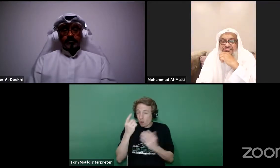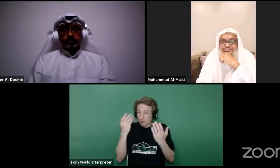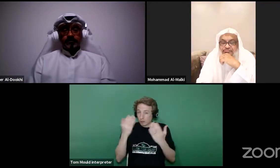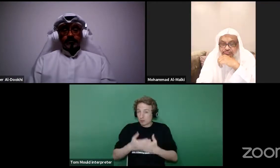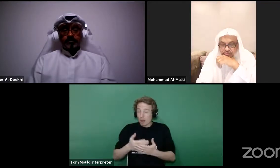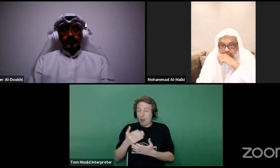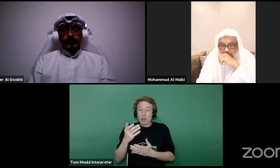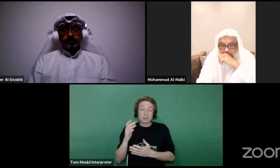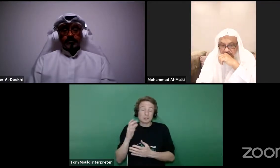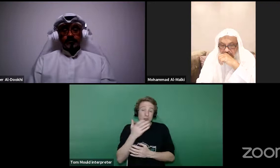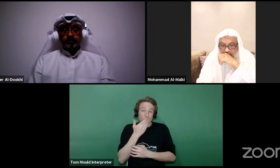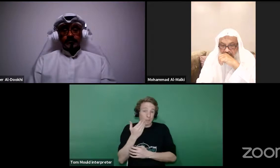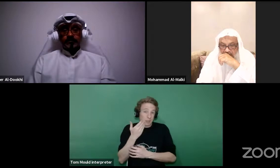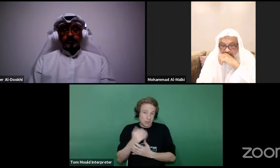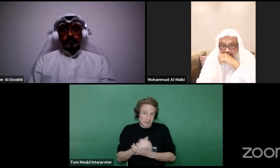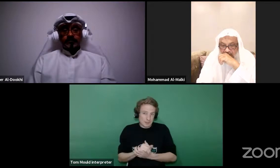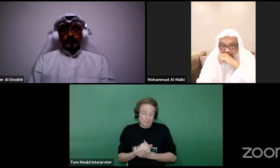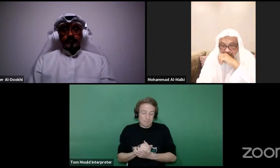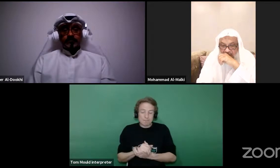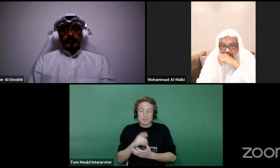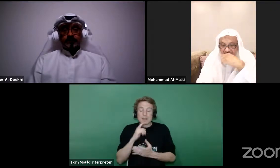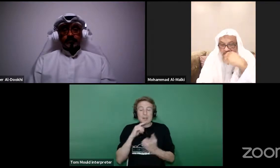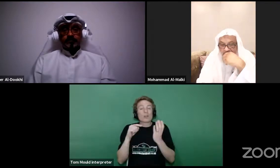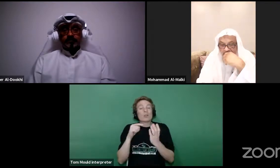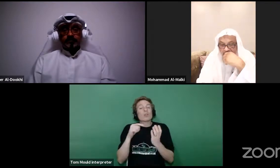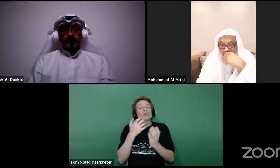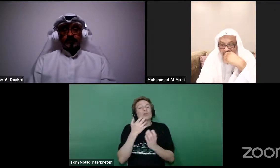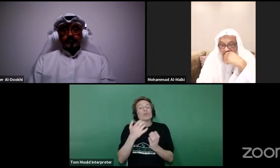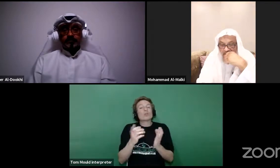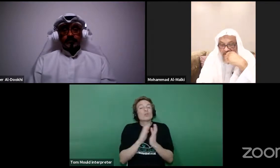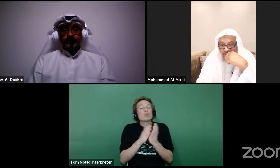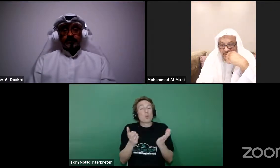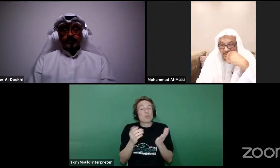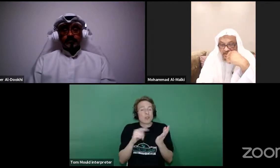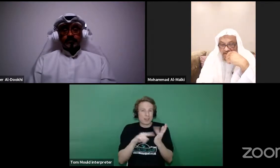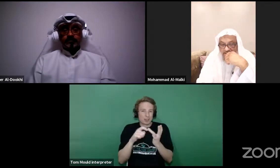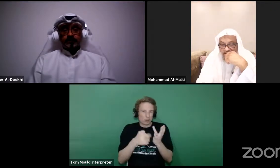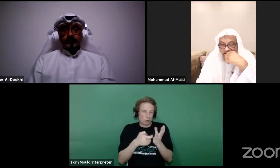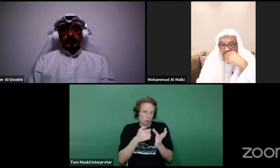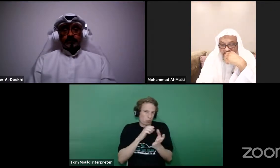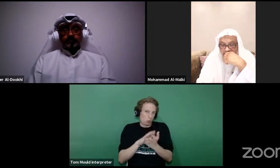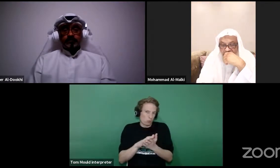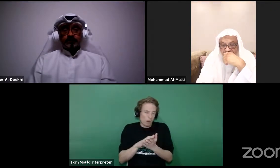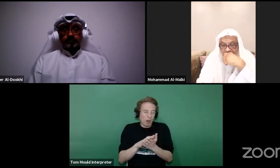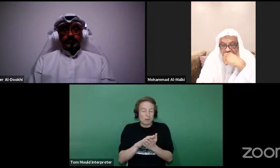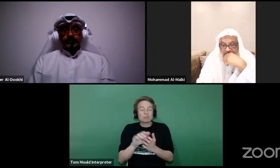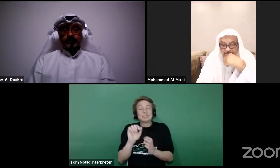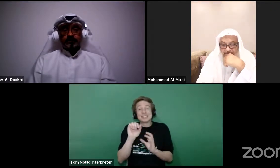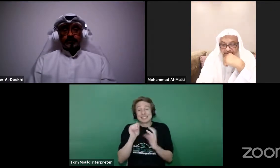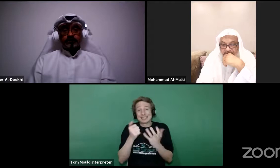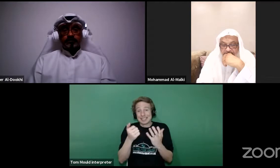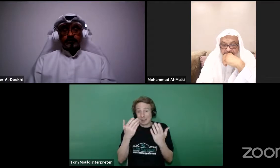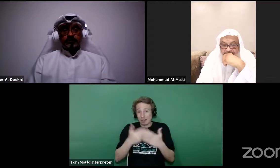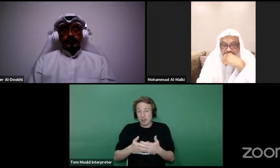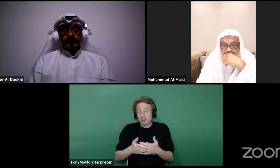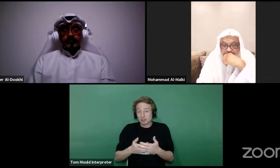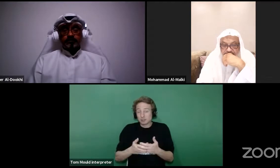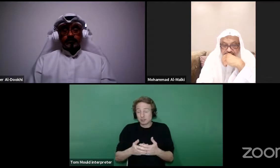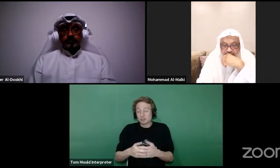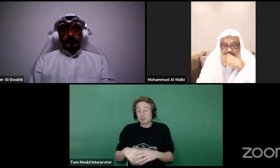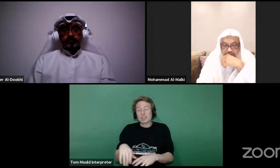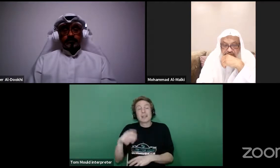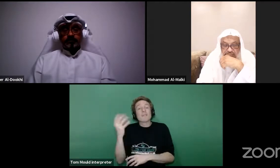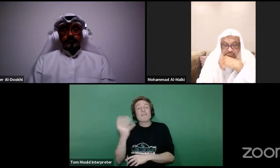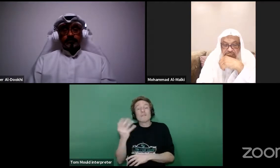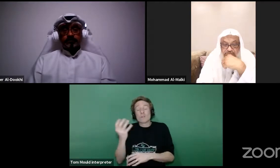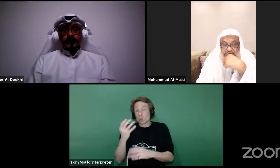on the 6th night of Ramadan. The Gospel was revealed on the 13th night of Ramadan, and then the